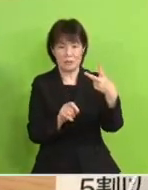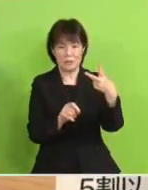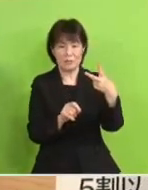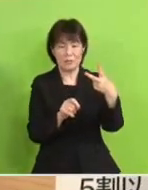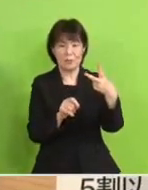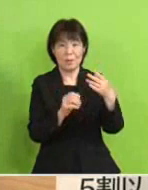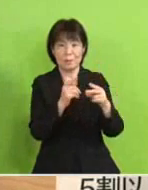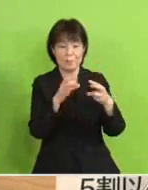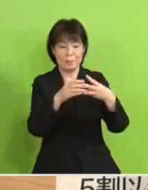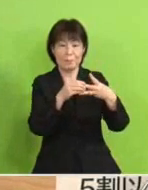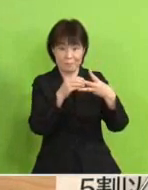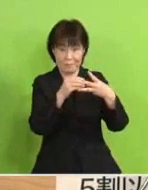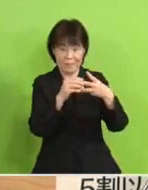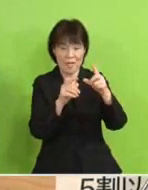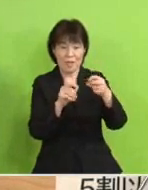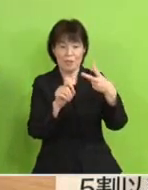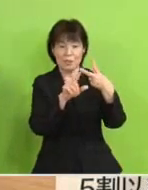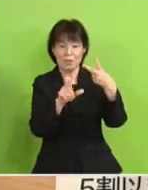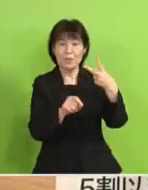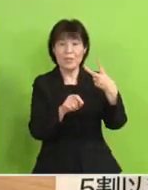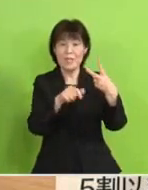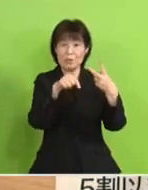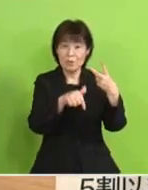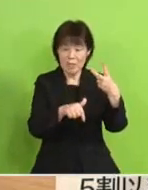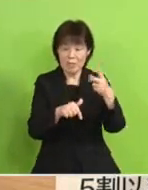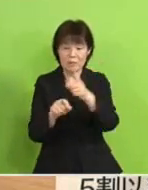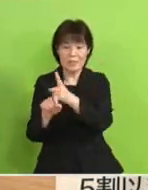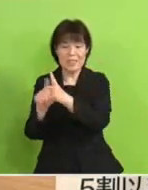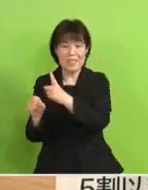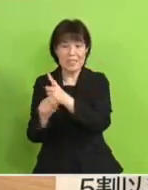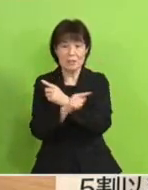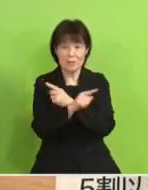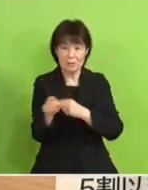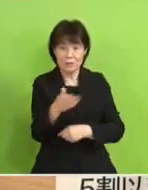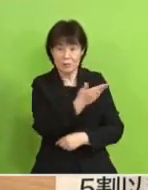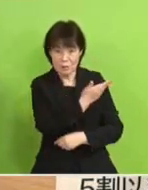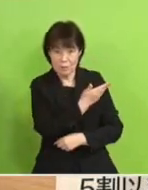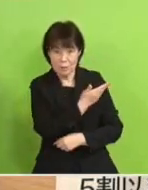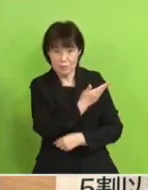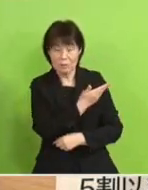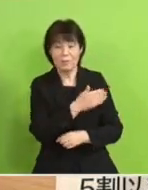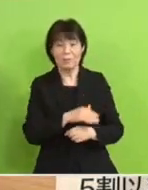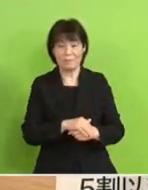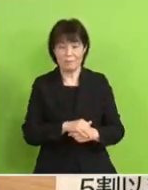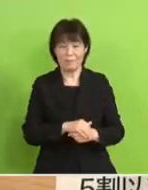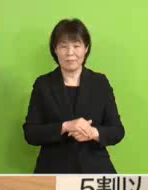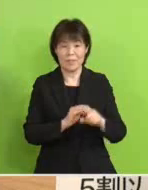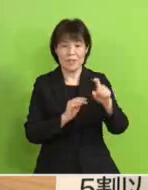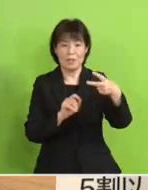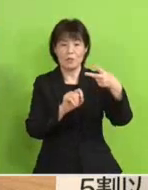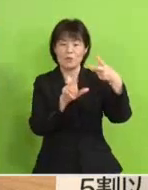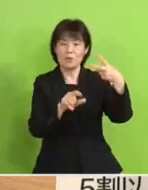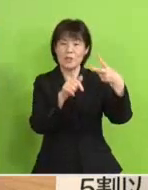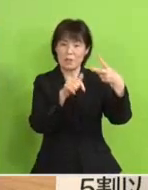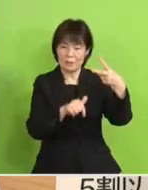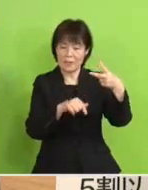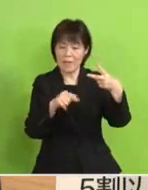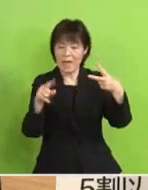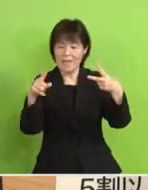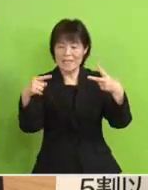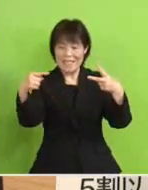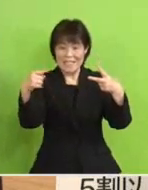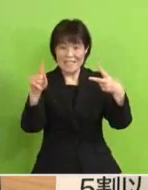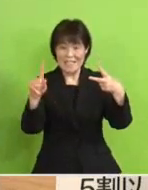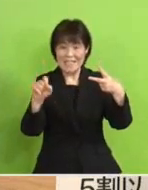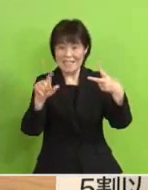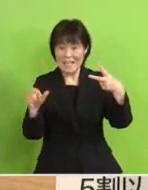真ん中のグラフですね、12月下旬から1月の上旬、ここは26日ですから、 12月下旬から1月の上旬